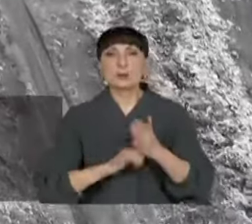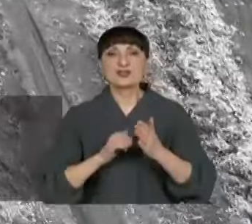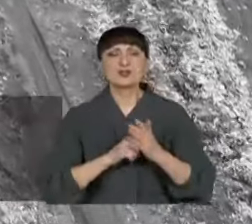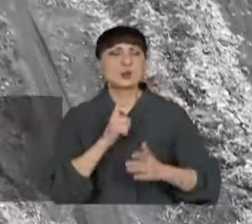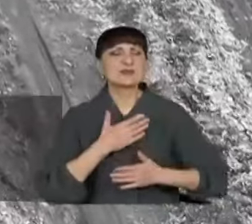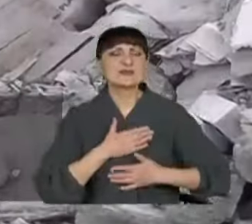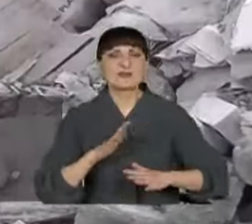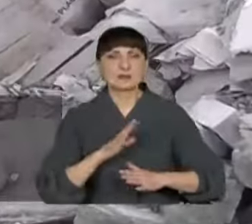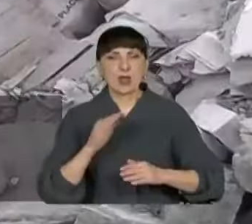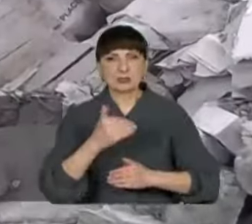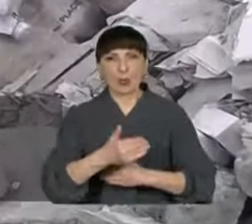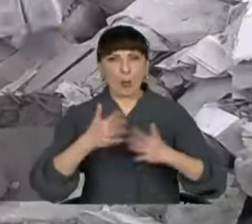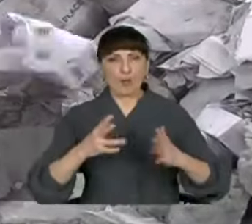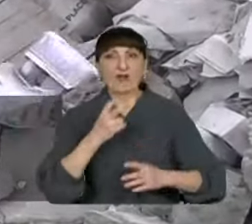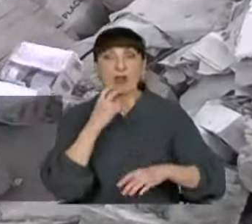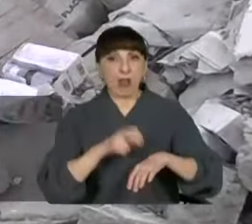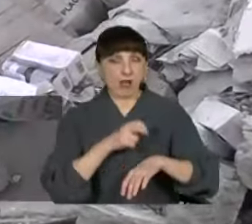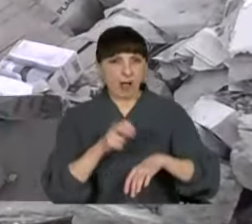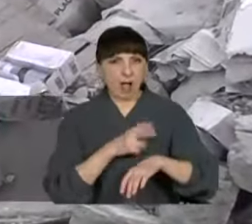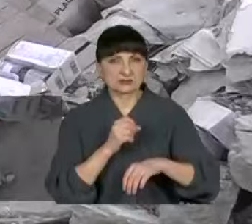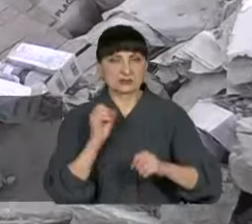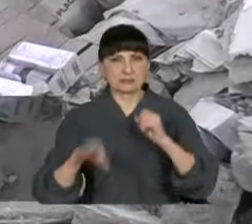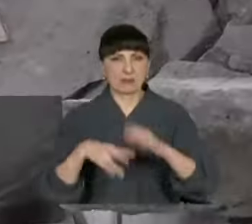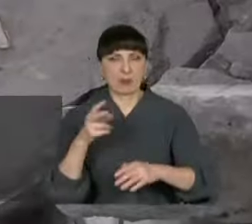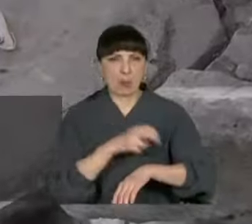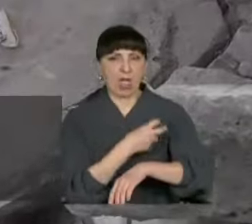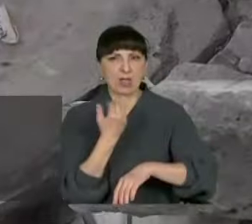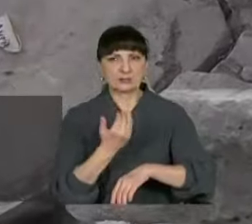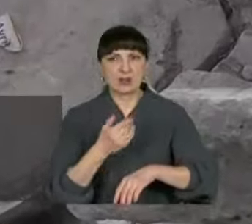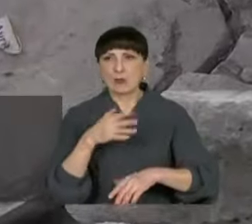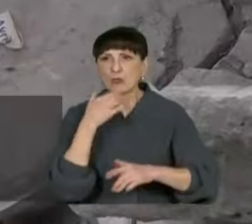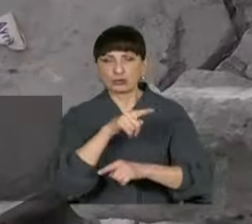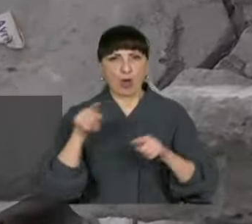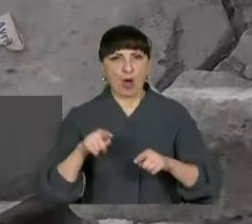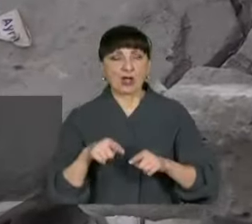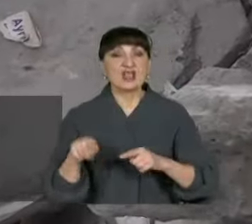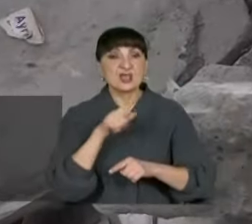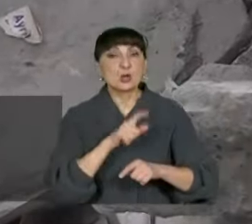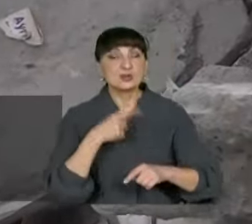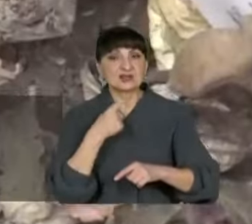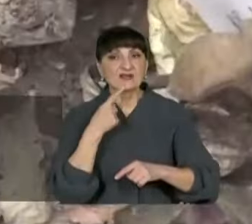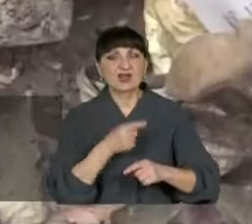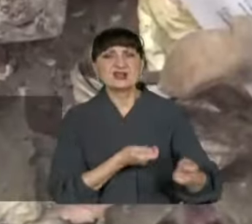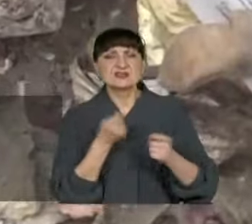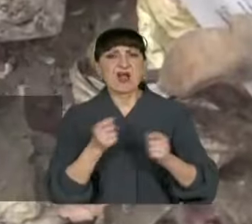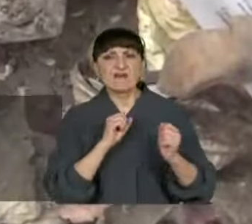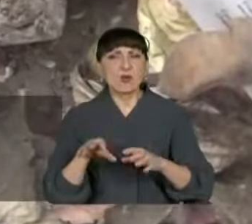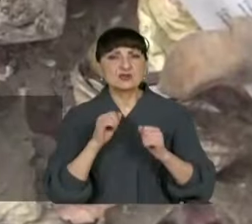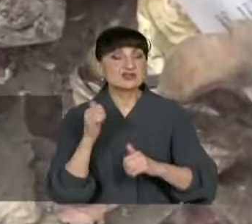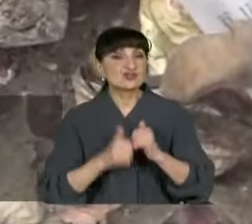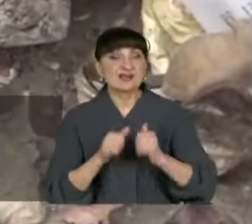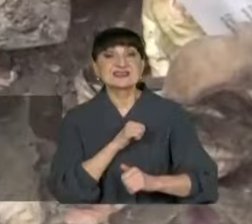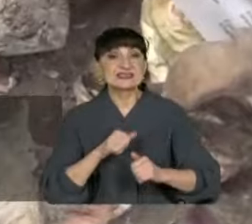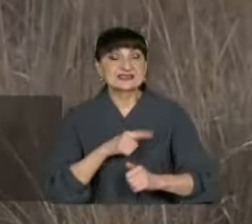недовольства – это упаковки лекарственных препаратов и медотходы, которых здесь немало. Их, по словам сельчан, завозят сюда частенько